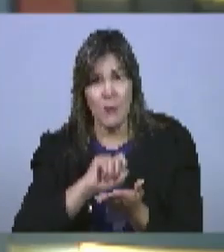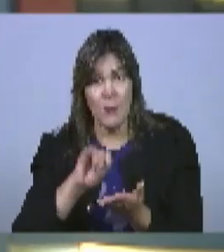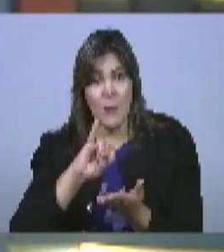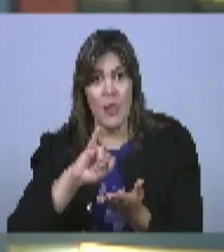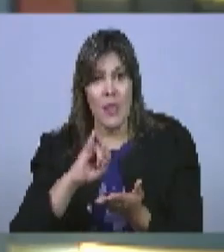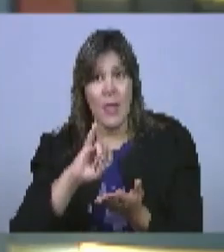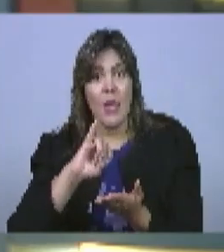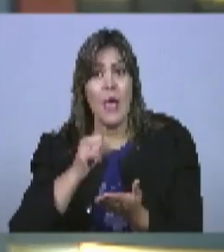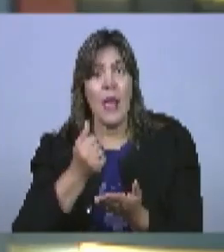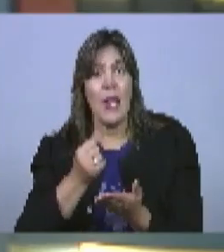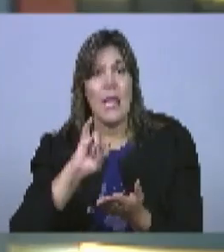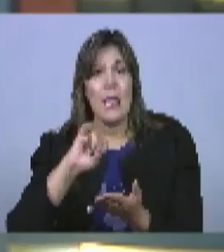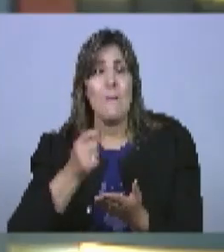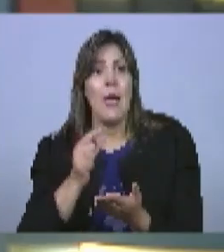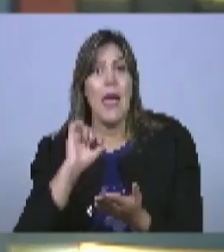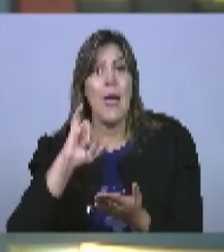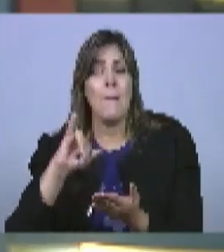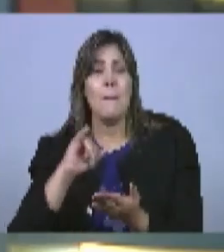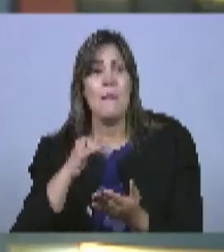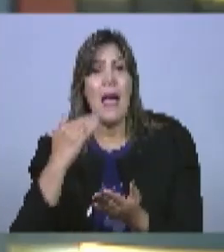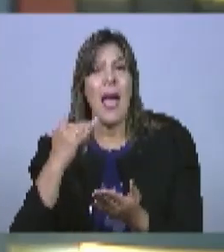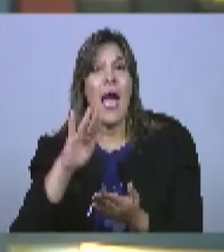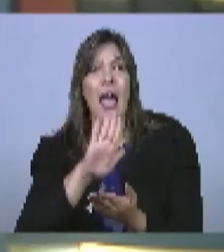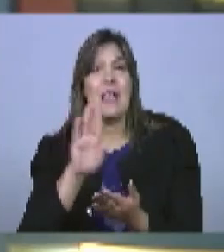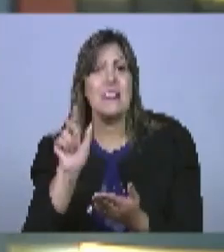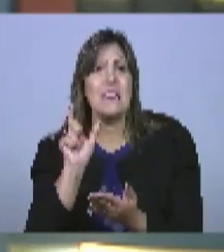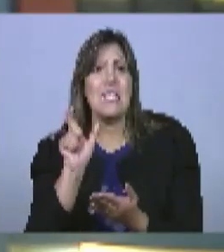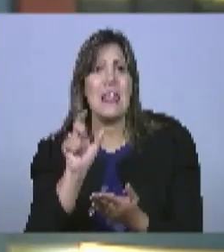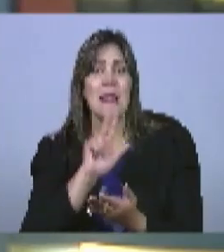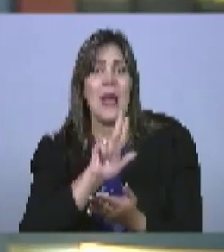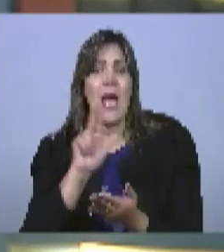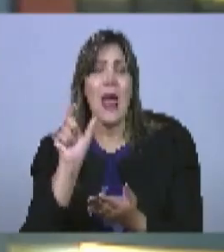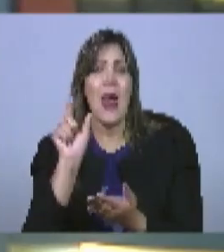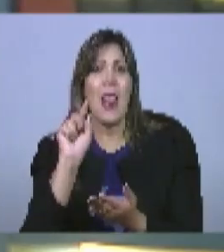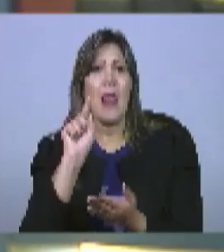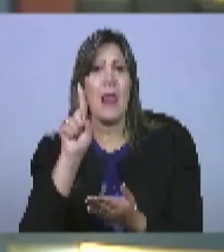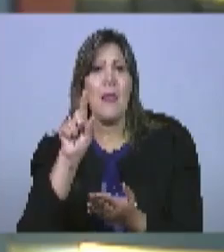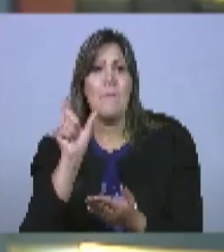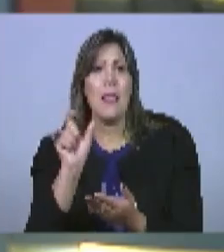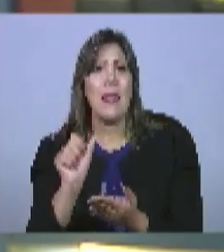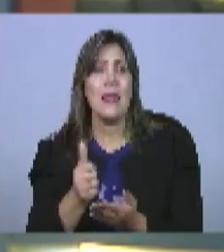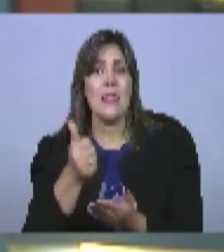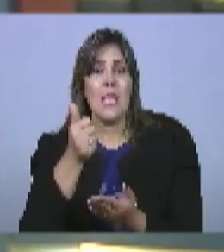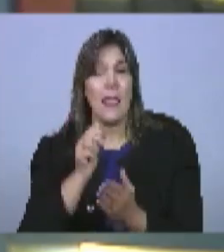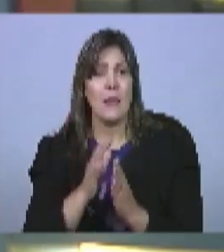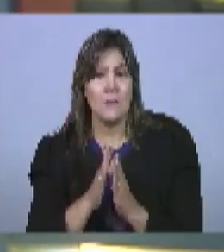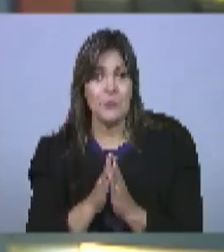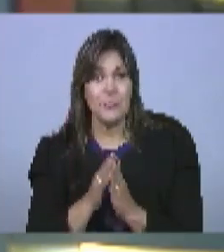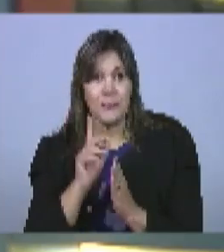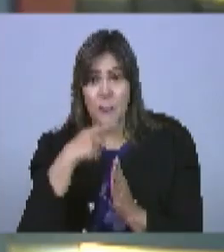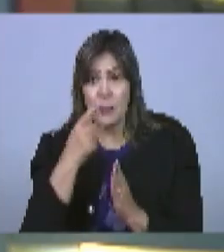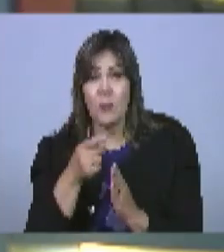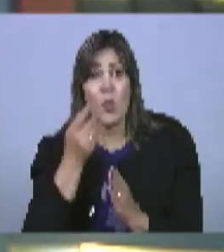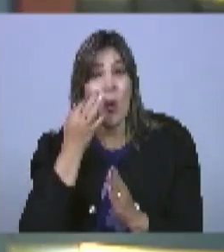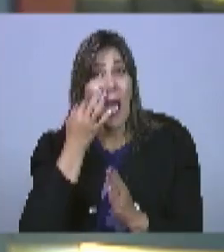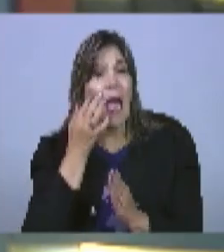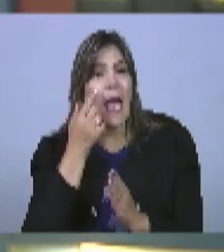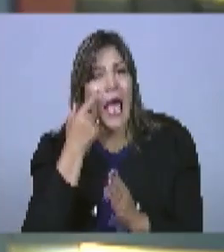البنا يقول لك احرس الا يقع قرش في يد غير مسلم يعني ما تمش مع حد اصلا